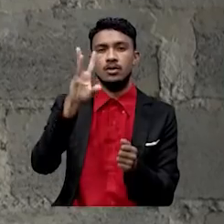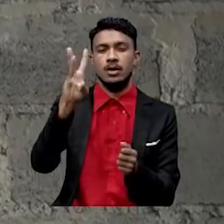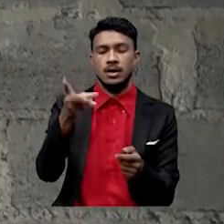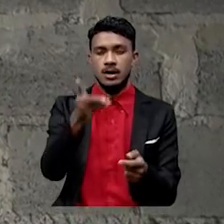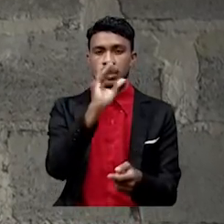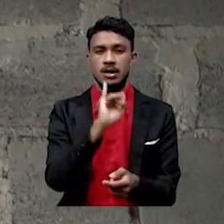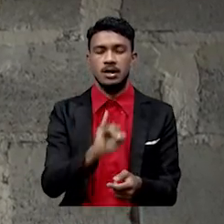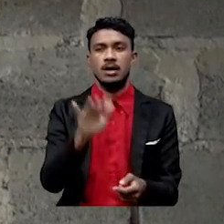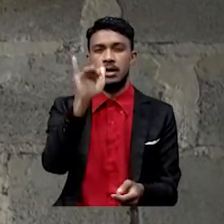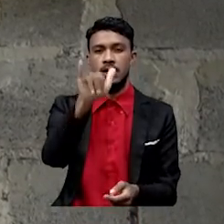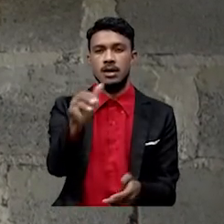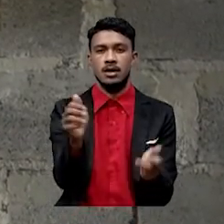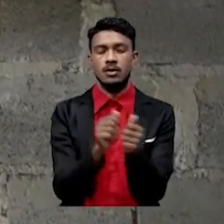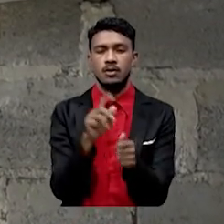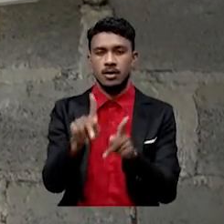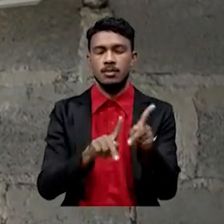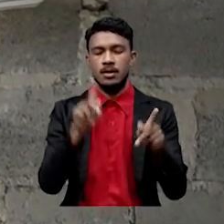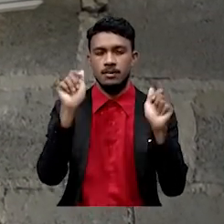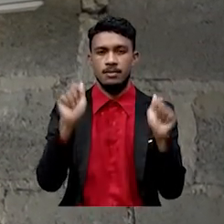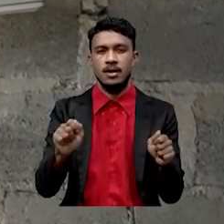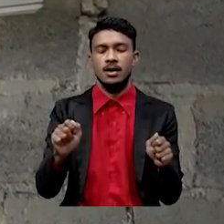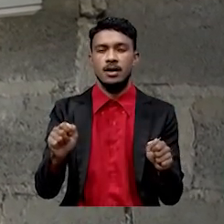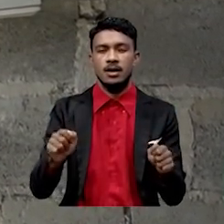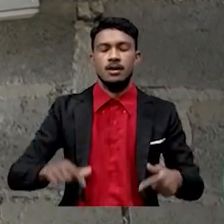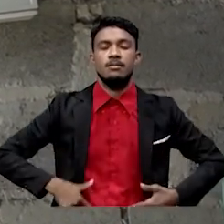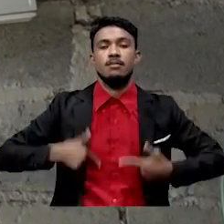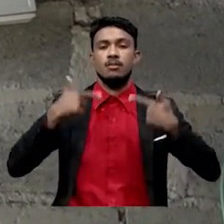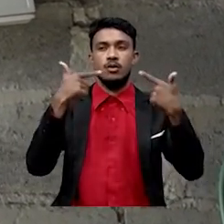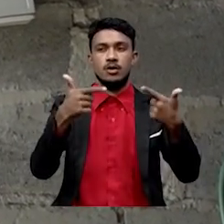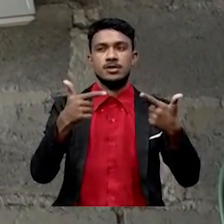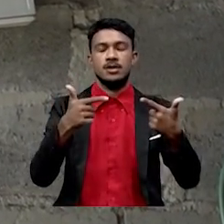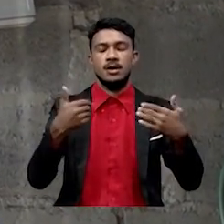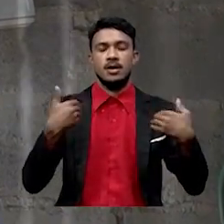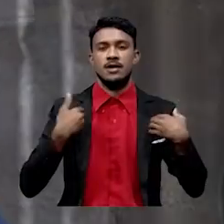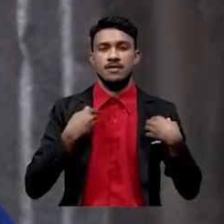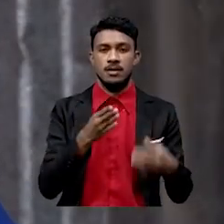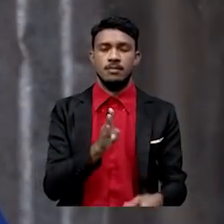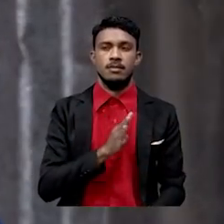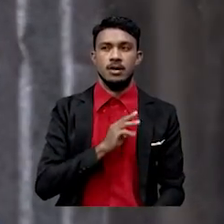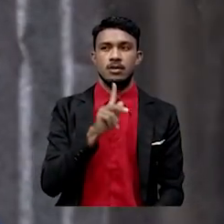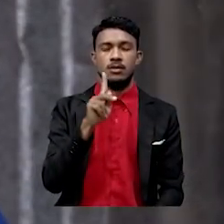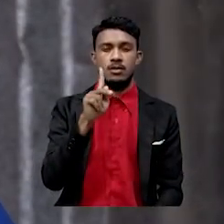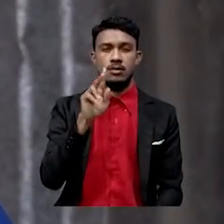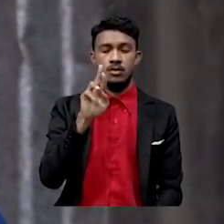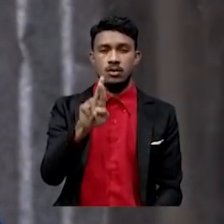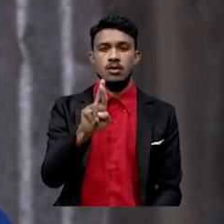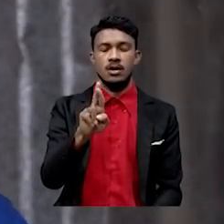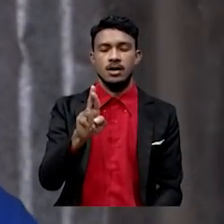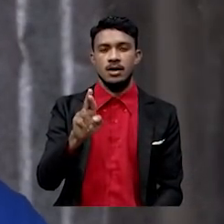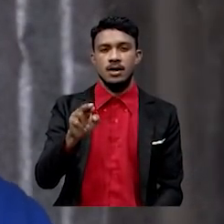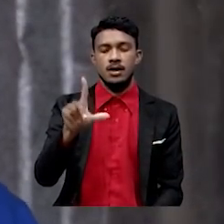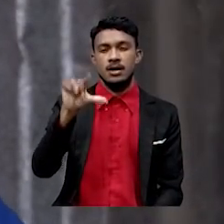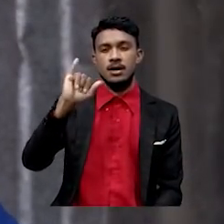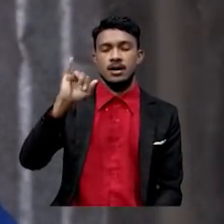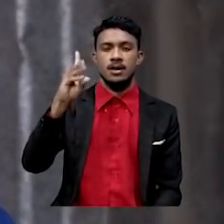tenki hela ho ema ho dibele aguenta moris. Iha bekora, Lydia tenki tau matam